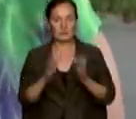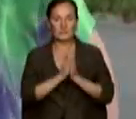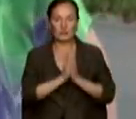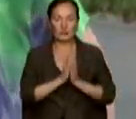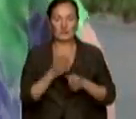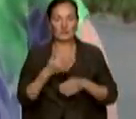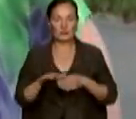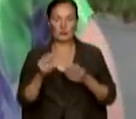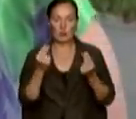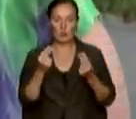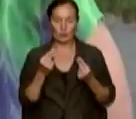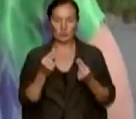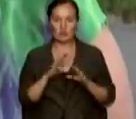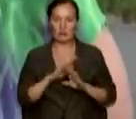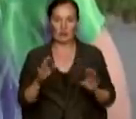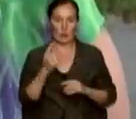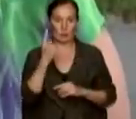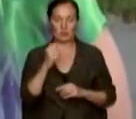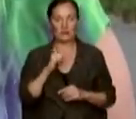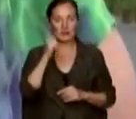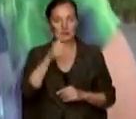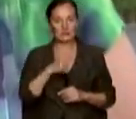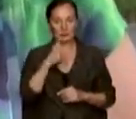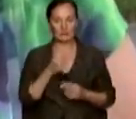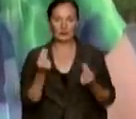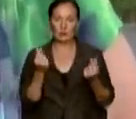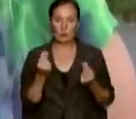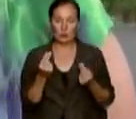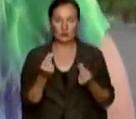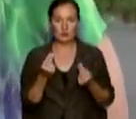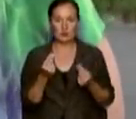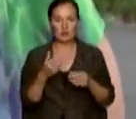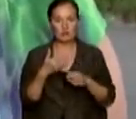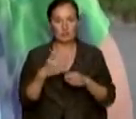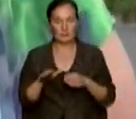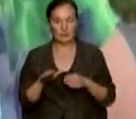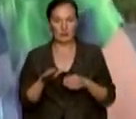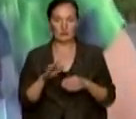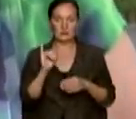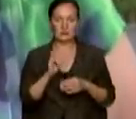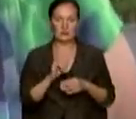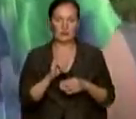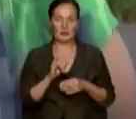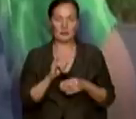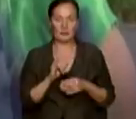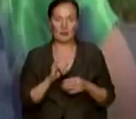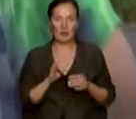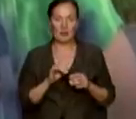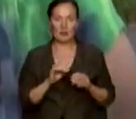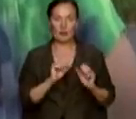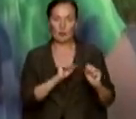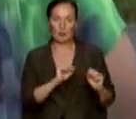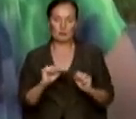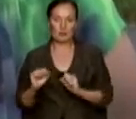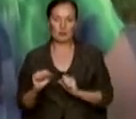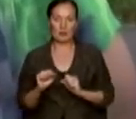не один рік. Кошти частково виділялися і берегоукріплення проводилися, але наразі